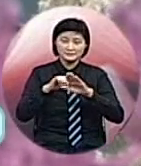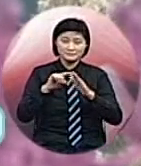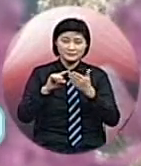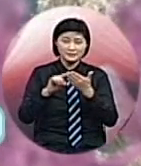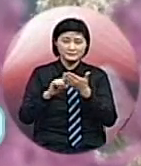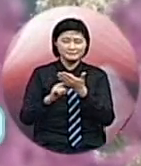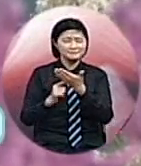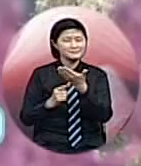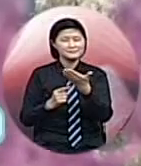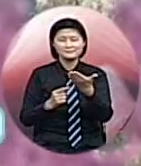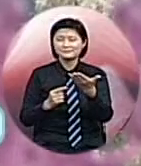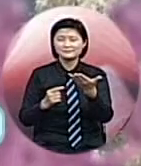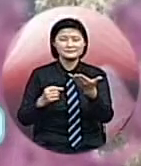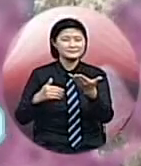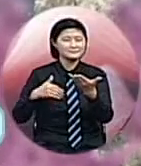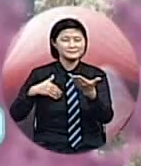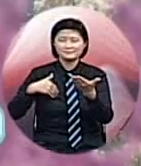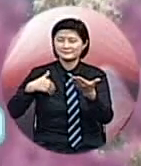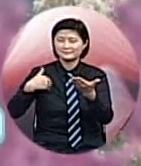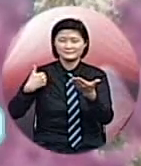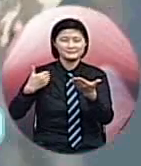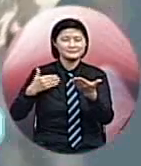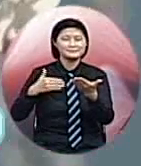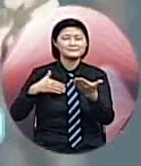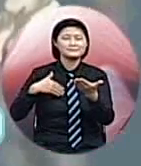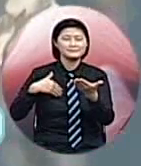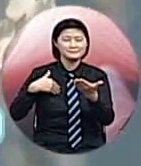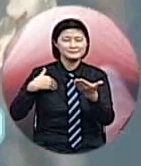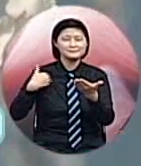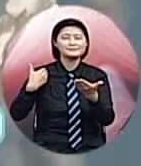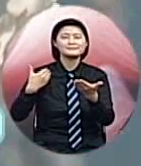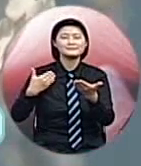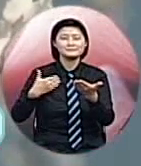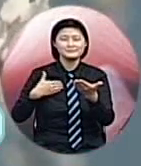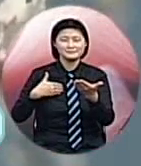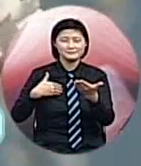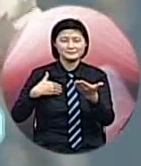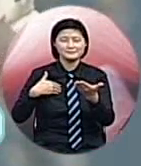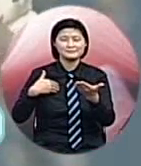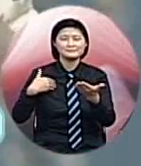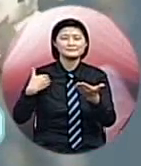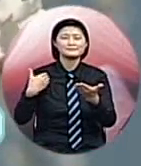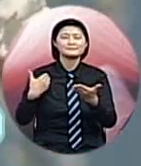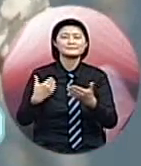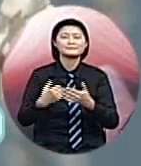이 마음 그대는 몰라